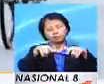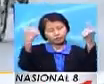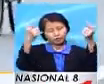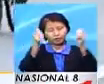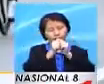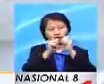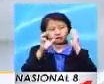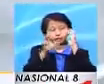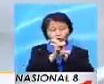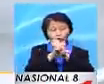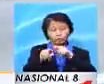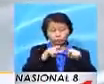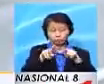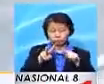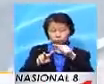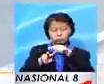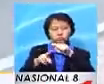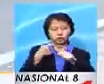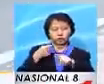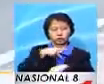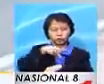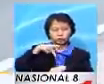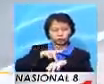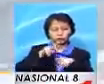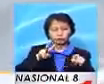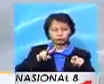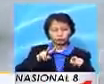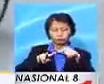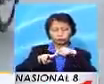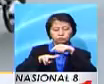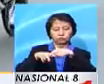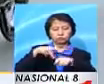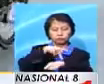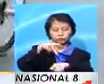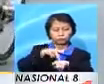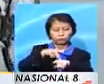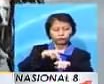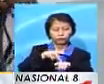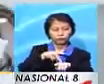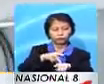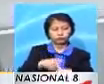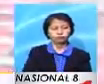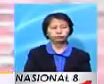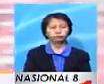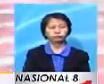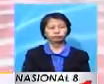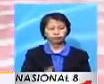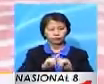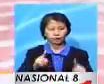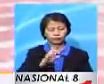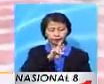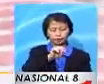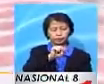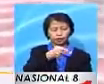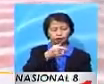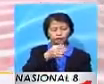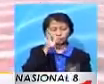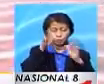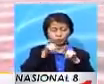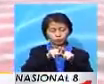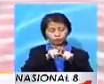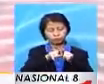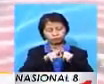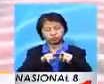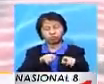sambil dicabar hebat dua pelumba dari Filipina, Lim Rastam dan Nohales Nito Edgar. Namun Rahim lebih pantas untuk